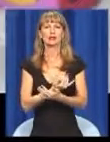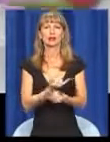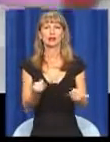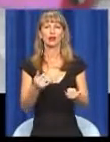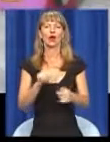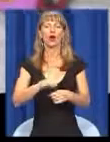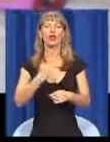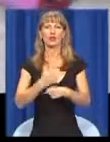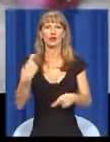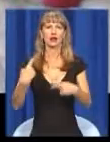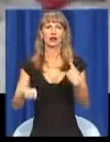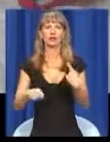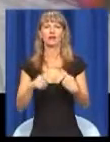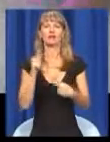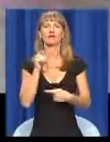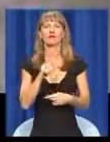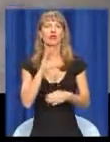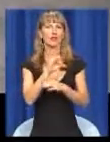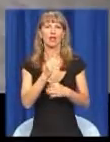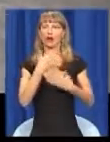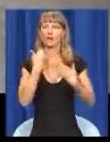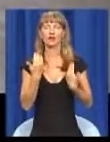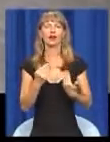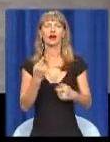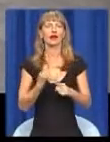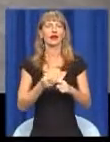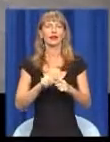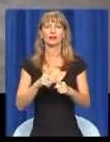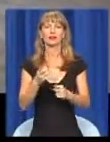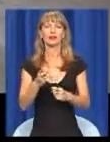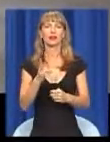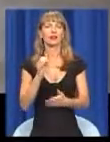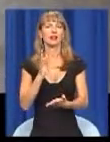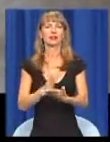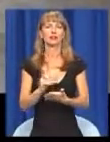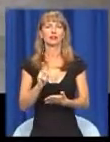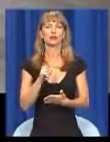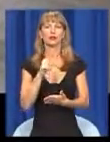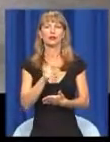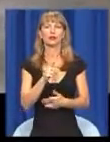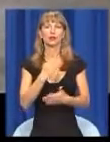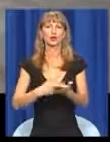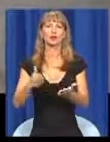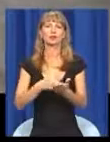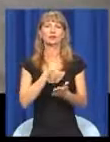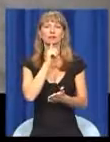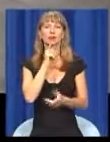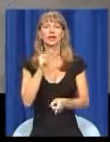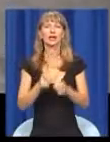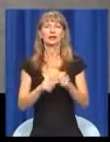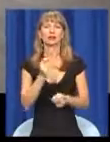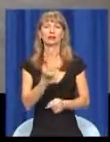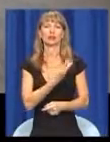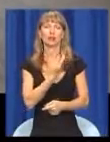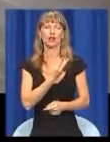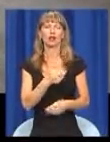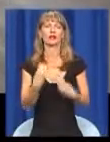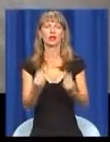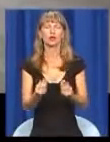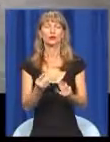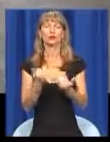її відмінна риса – вона не гавкає. Але це не означає, що басенджі зовсім мовчазні. Іноді за бажання вони